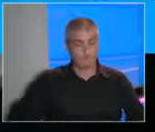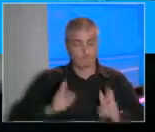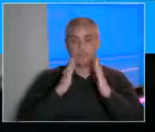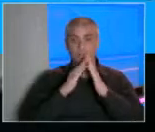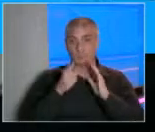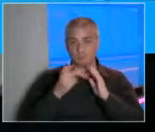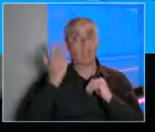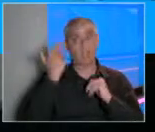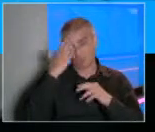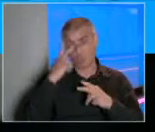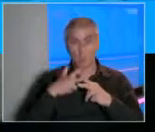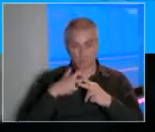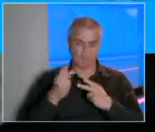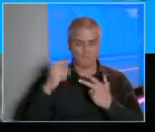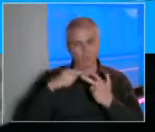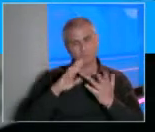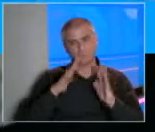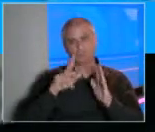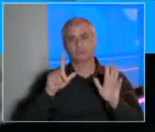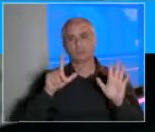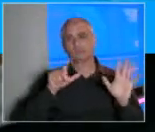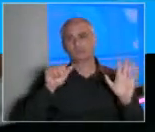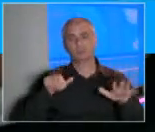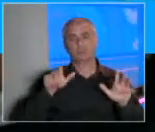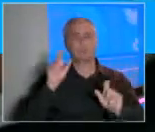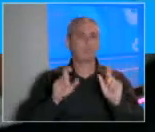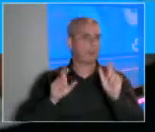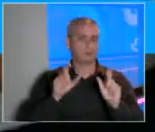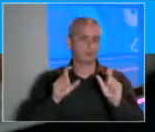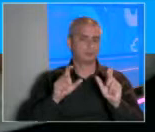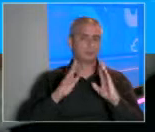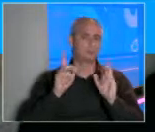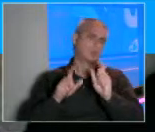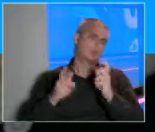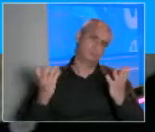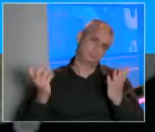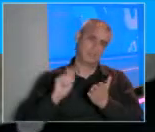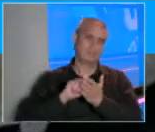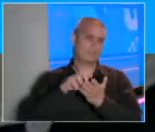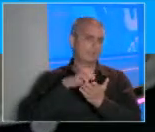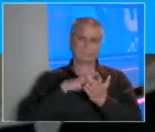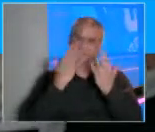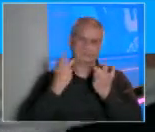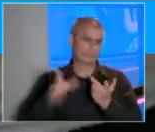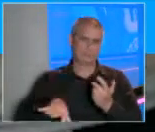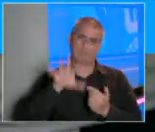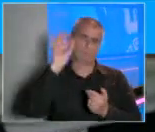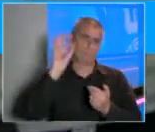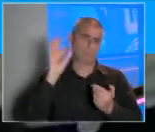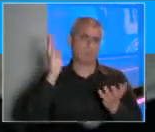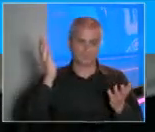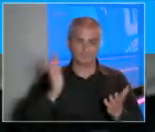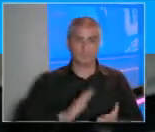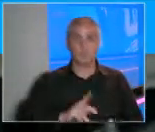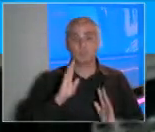גרים היה חולה, ועוד סדר גודל של 6,000 איש שהם אנשים שהלשכה המרכזית לסטטיסטיקה